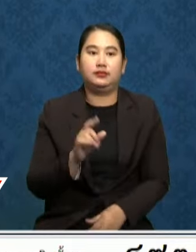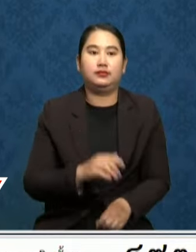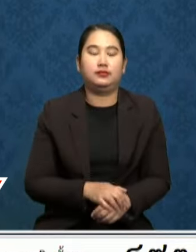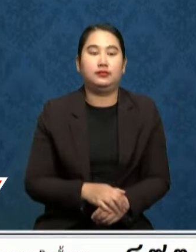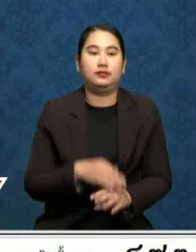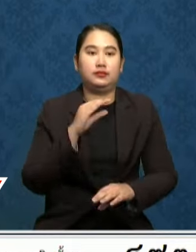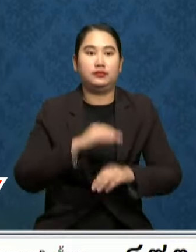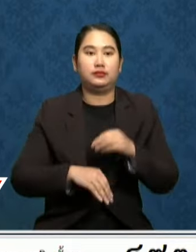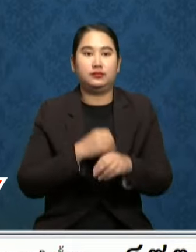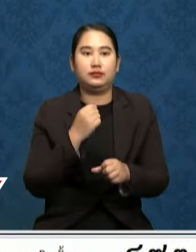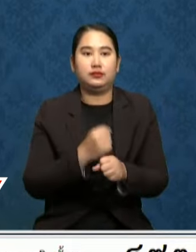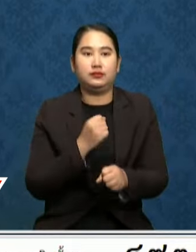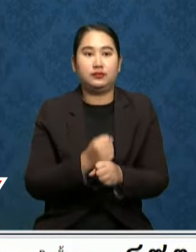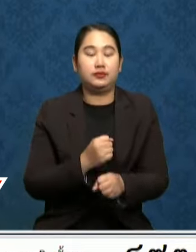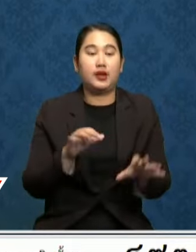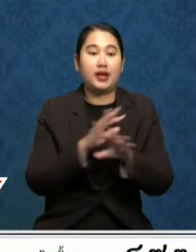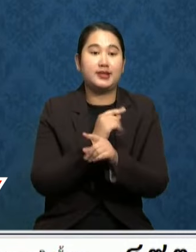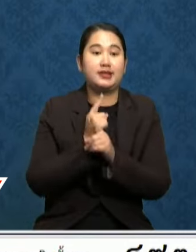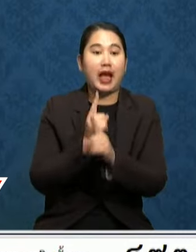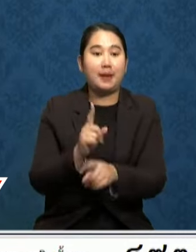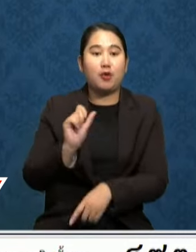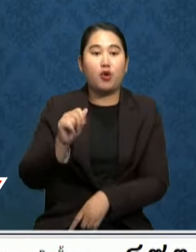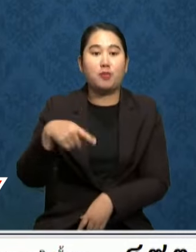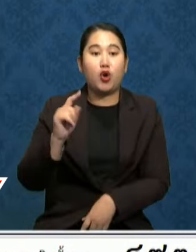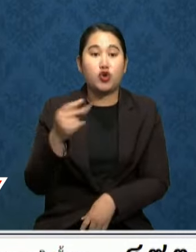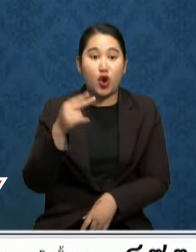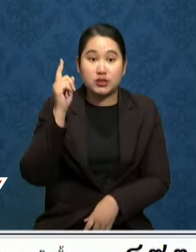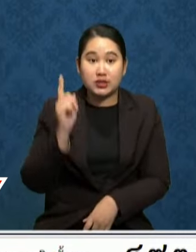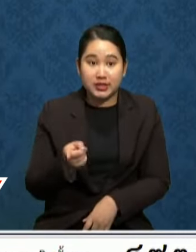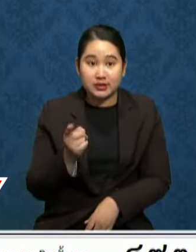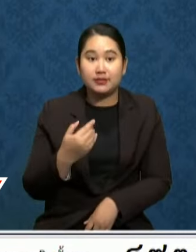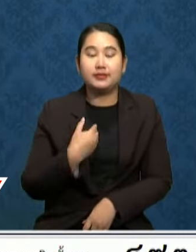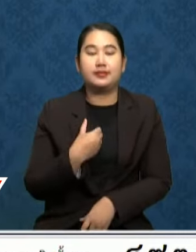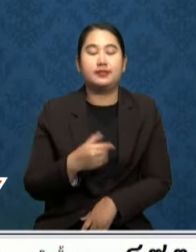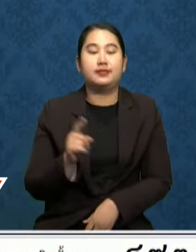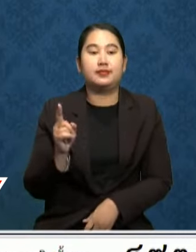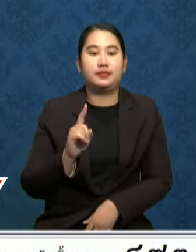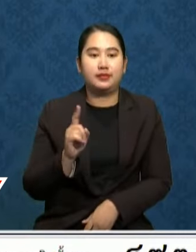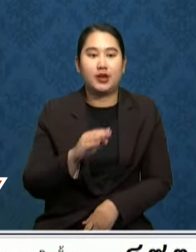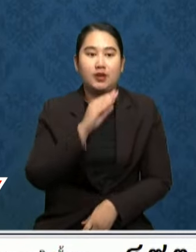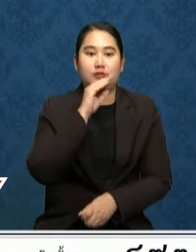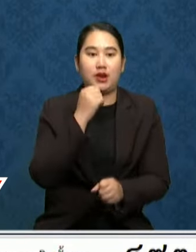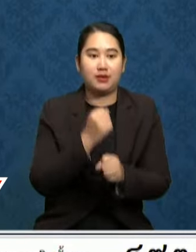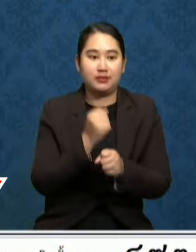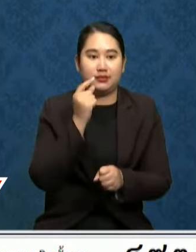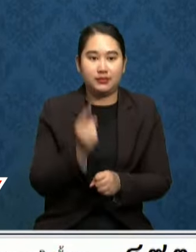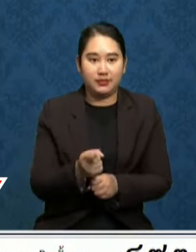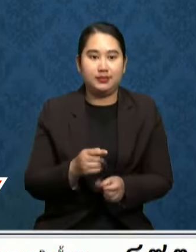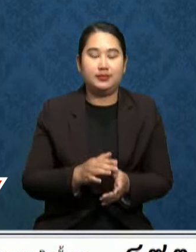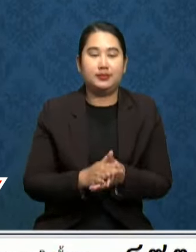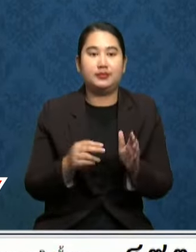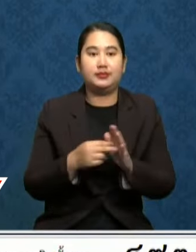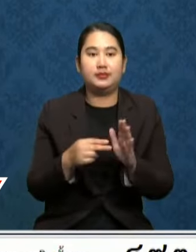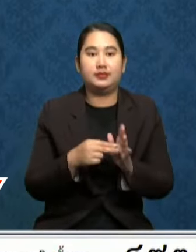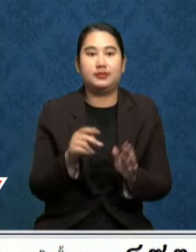เป็นการที่ทำตามคามตกของท้องถิ่นจรงหรอไม่ถ้าหากว่าเป็นการทำตามคามต้การขท้องถินจริ